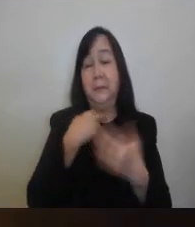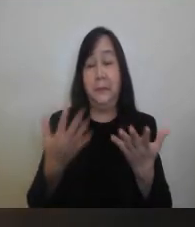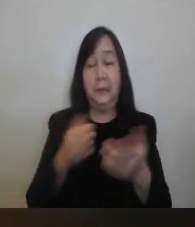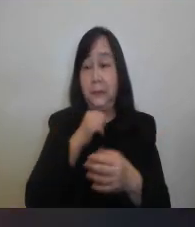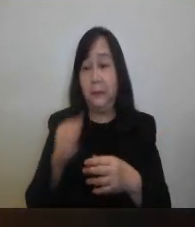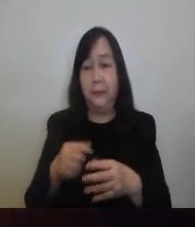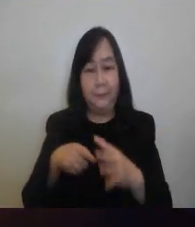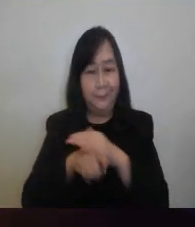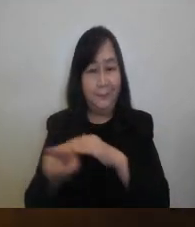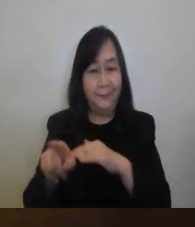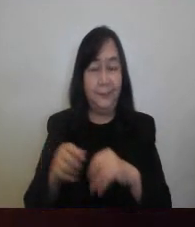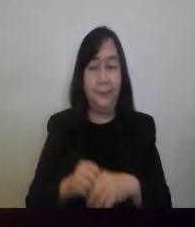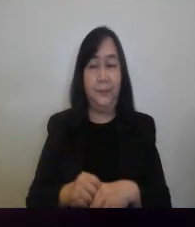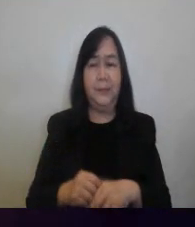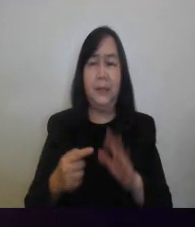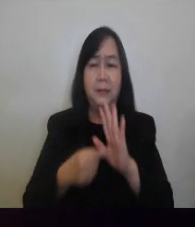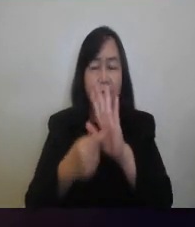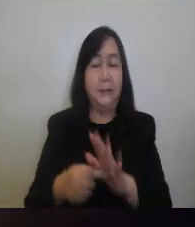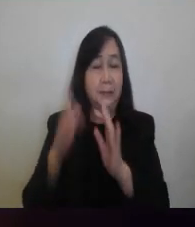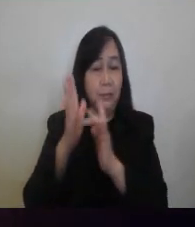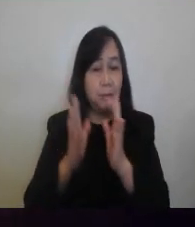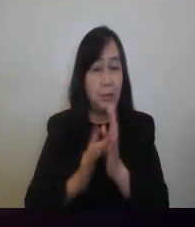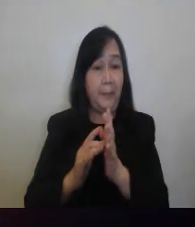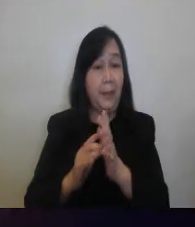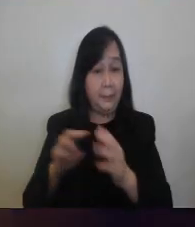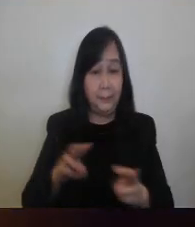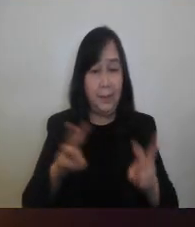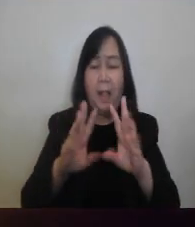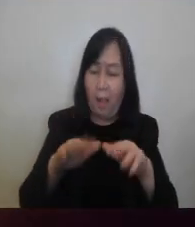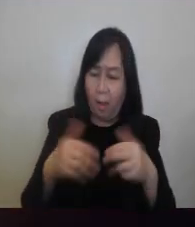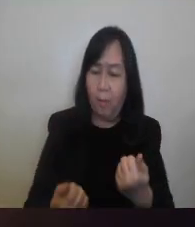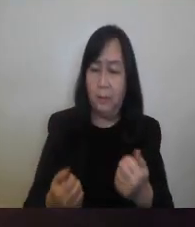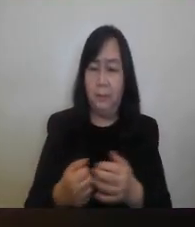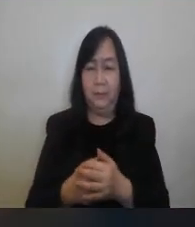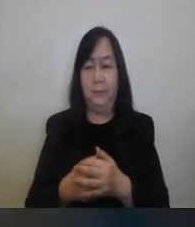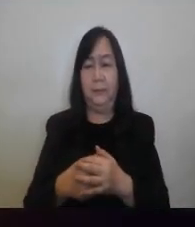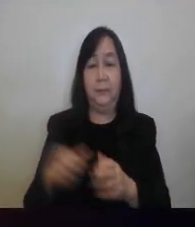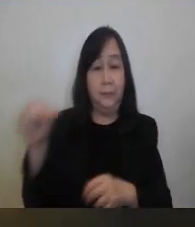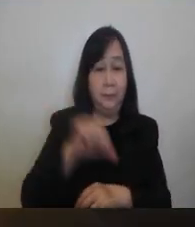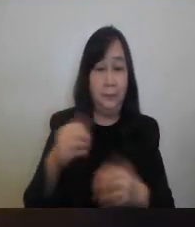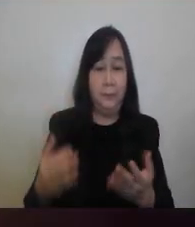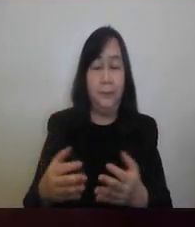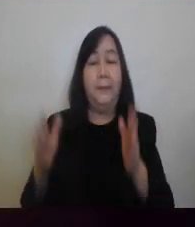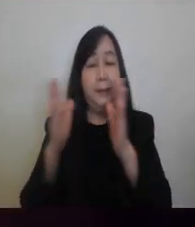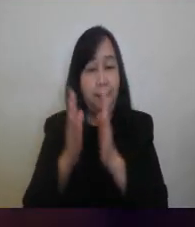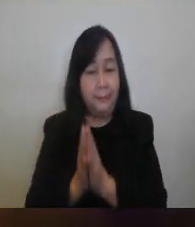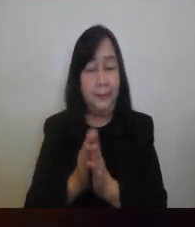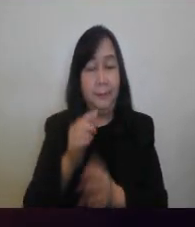na natin kayang takasan. Ipinakita sa atin ni Jesus ang paraan upang labanan ito: